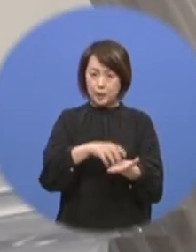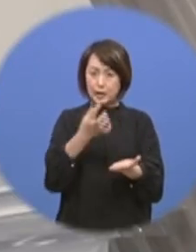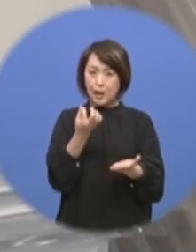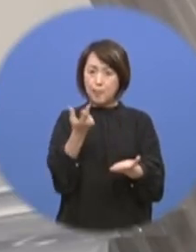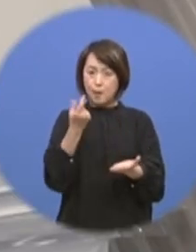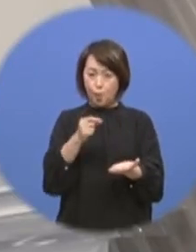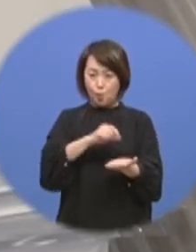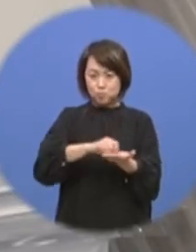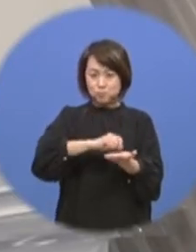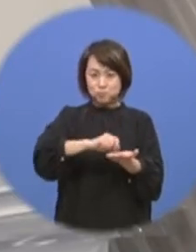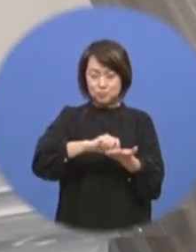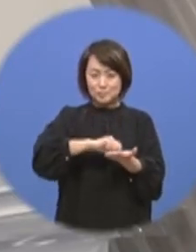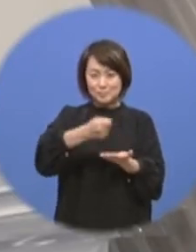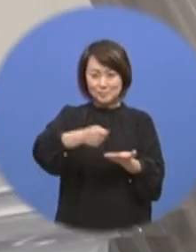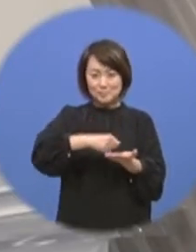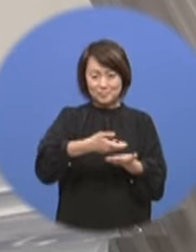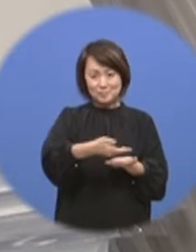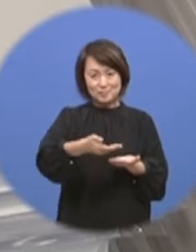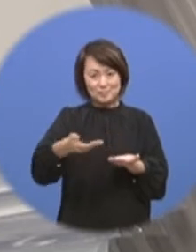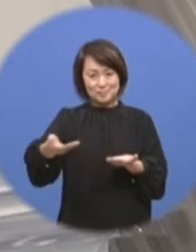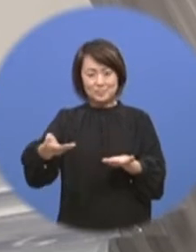が用意されました